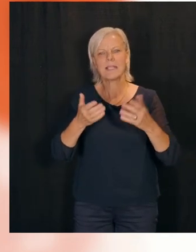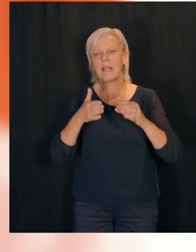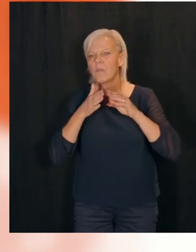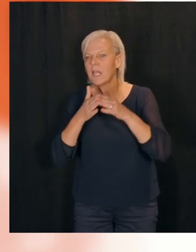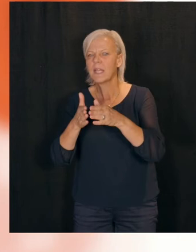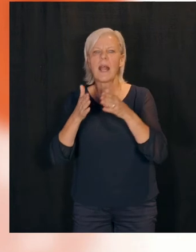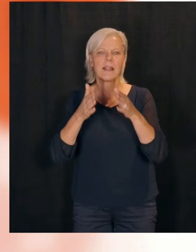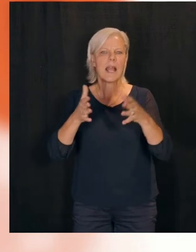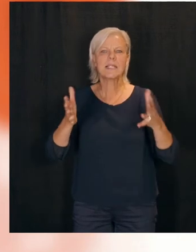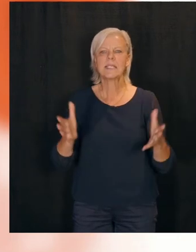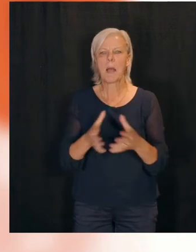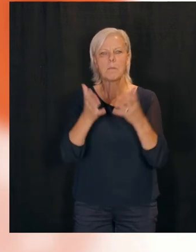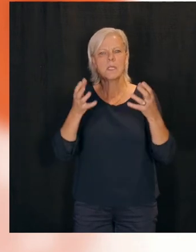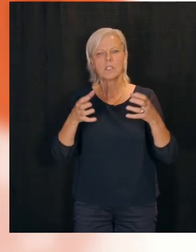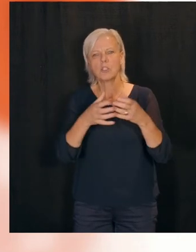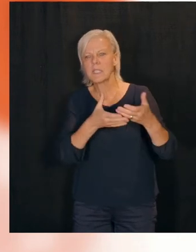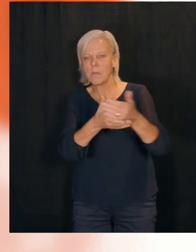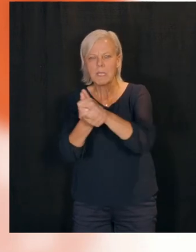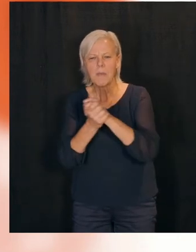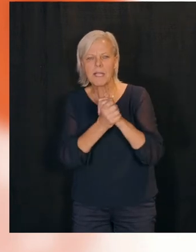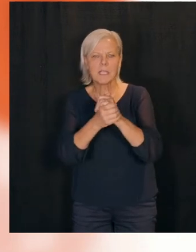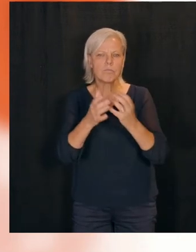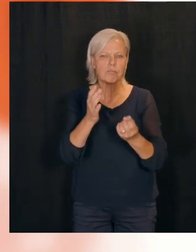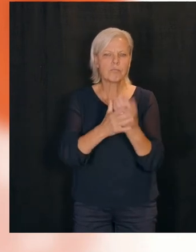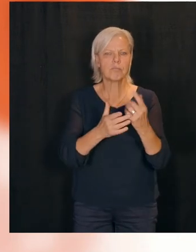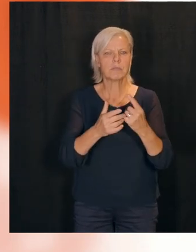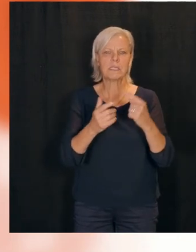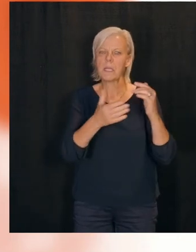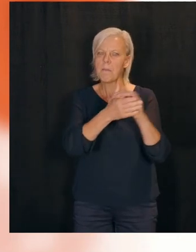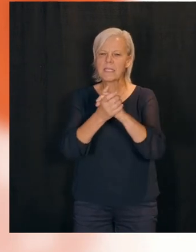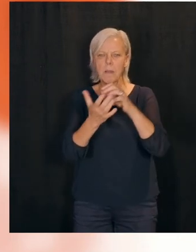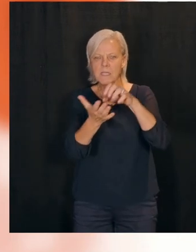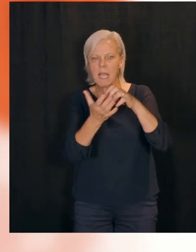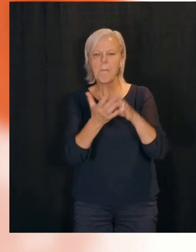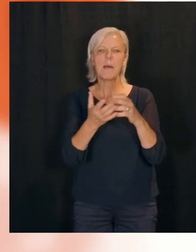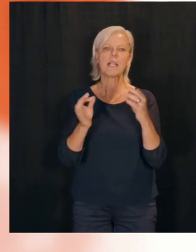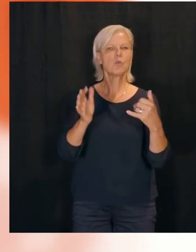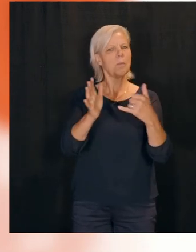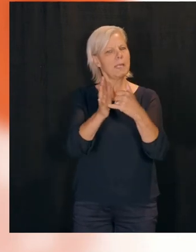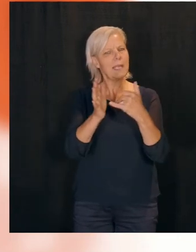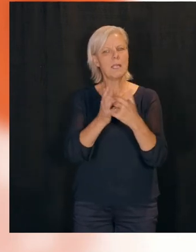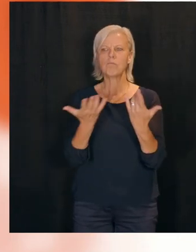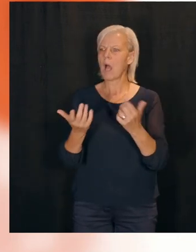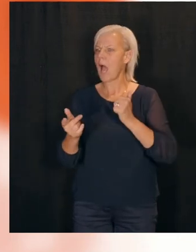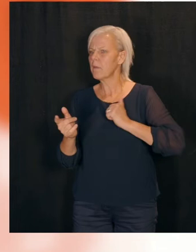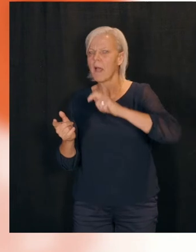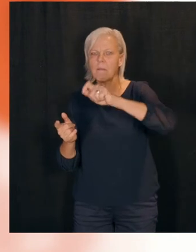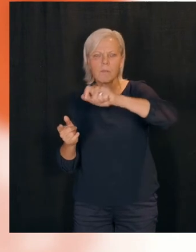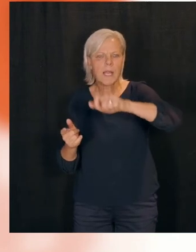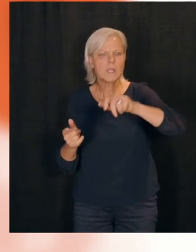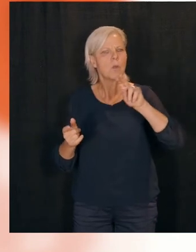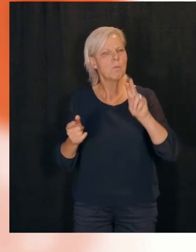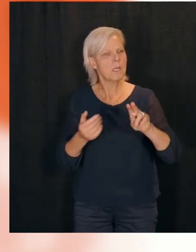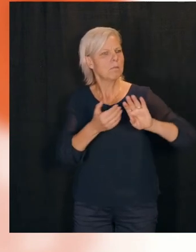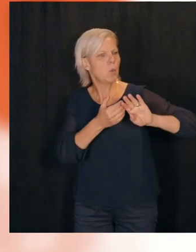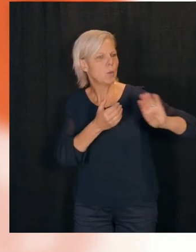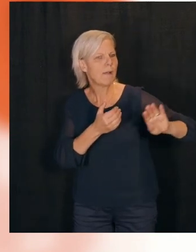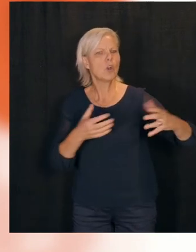arbetssätt för ett mer inkluderande samhälle. Ett arbete som behöver inkludera användare som annars riskerar att hamna